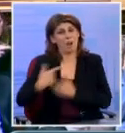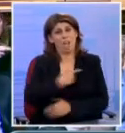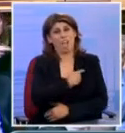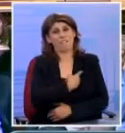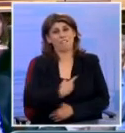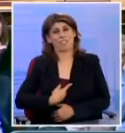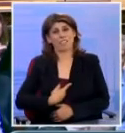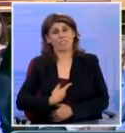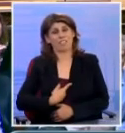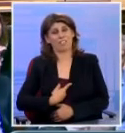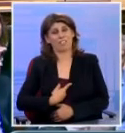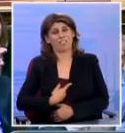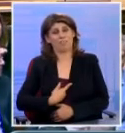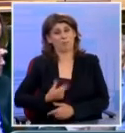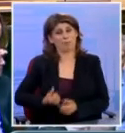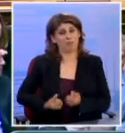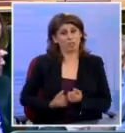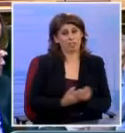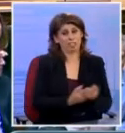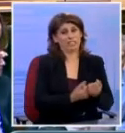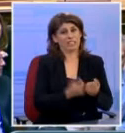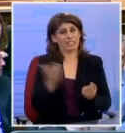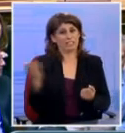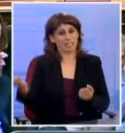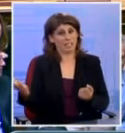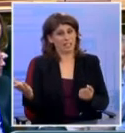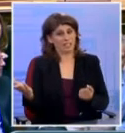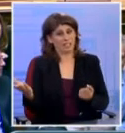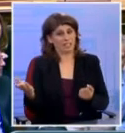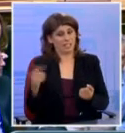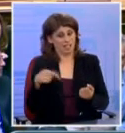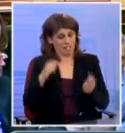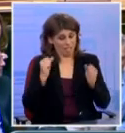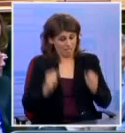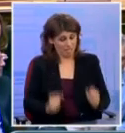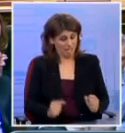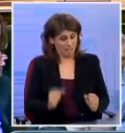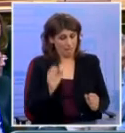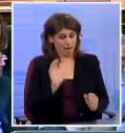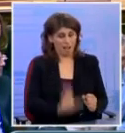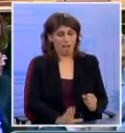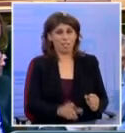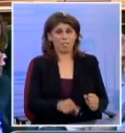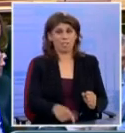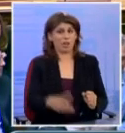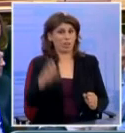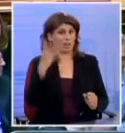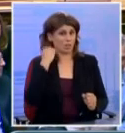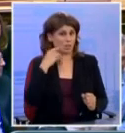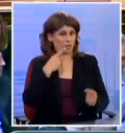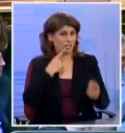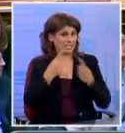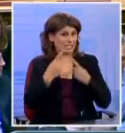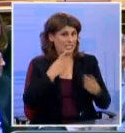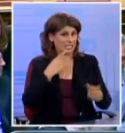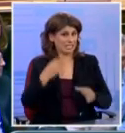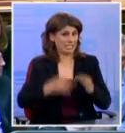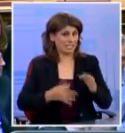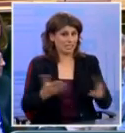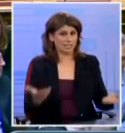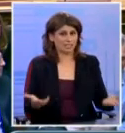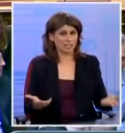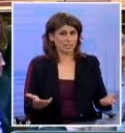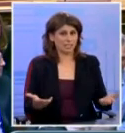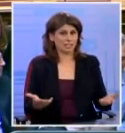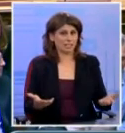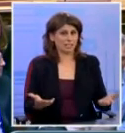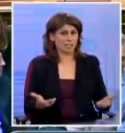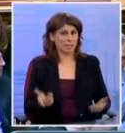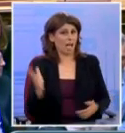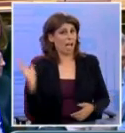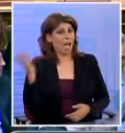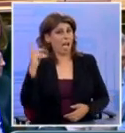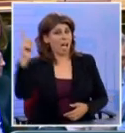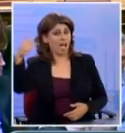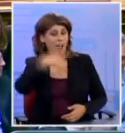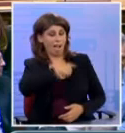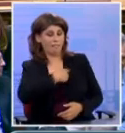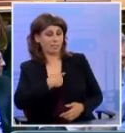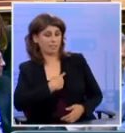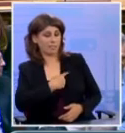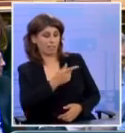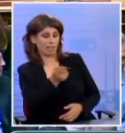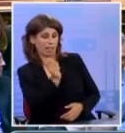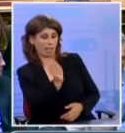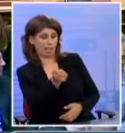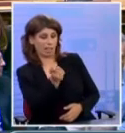του, με τους υποστηρικτές του? Θα έμενε εδώ να ακούσει αυτή την κουβέντα? Και αν του τράβαγαν το αυτί, τι